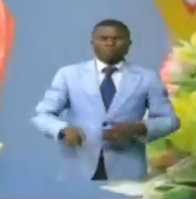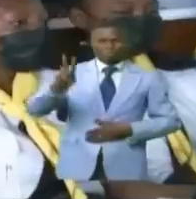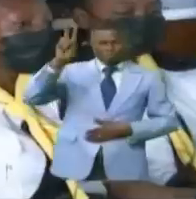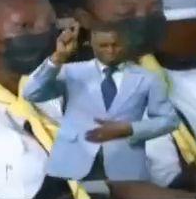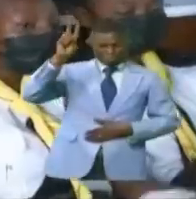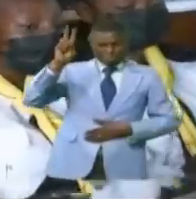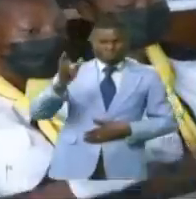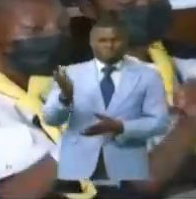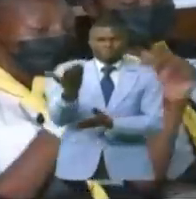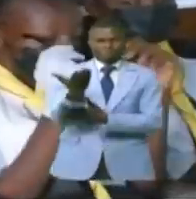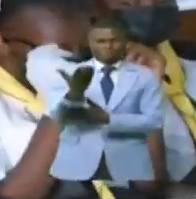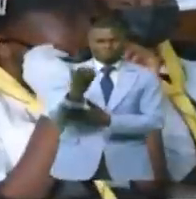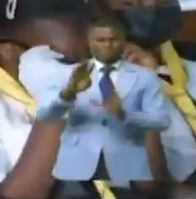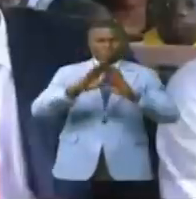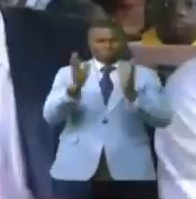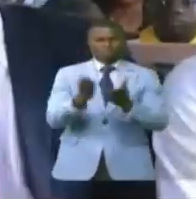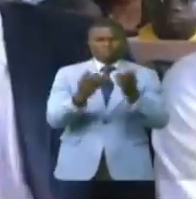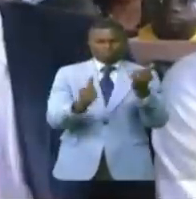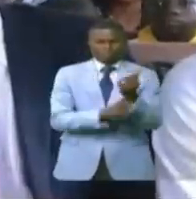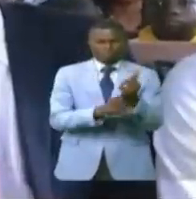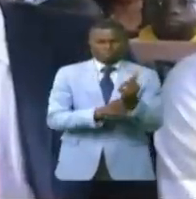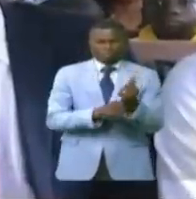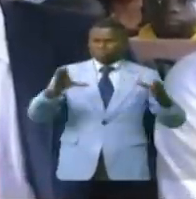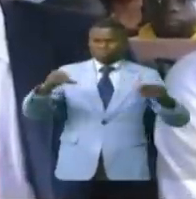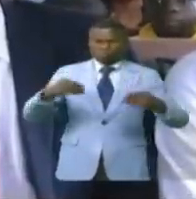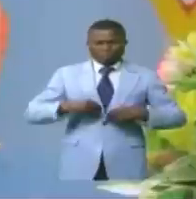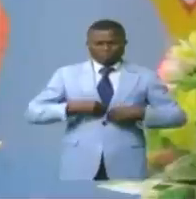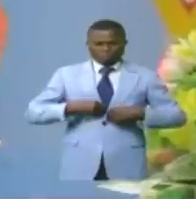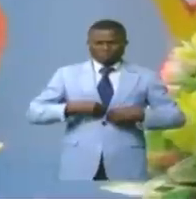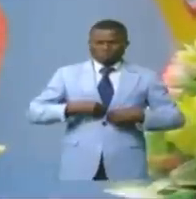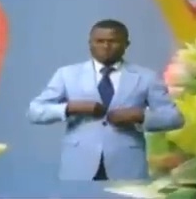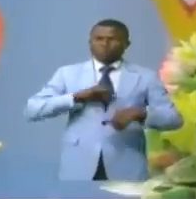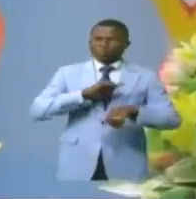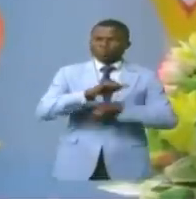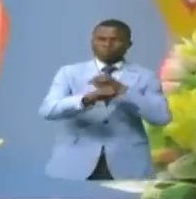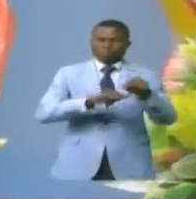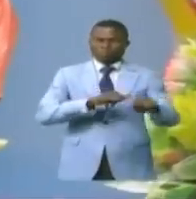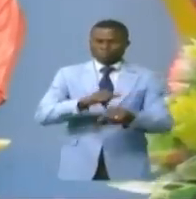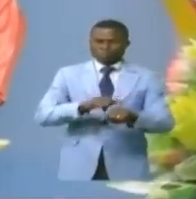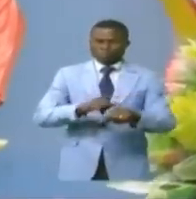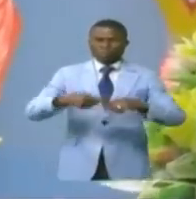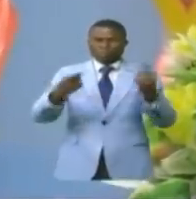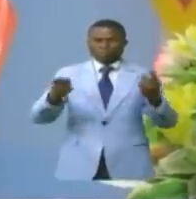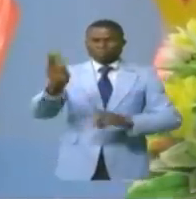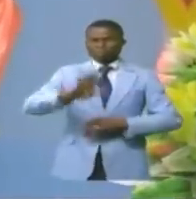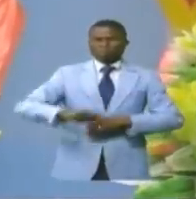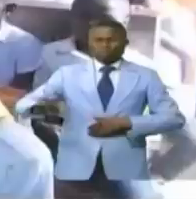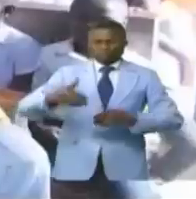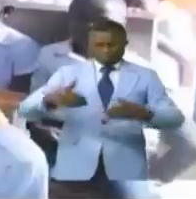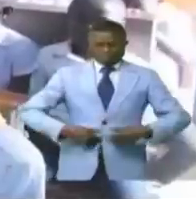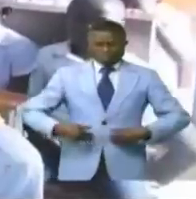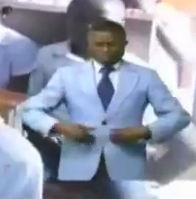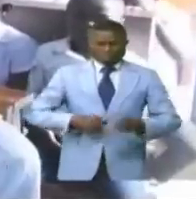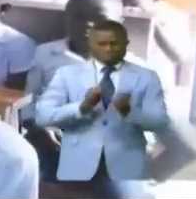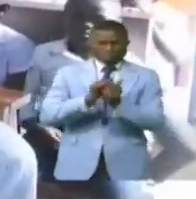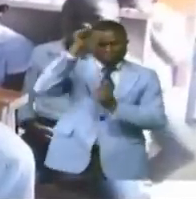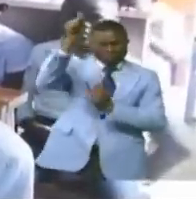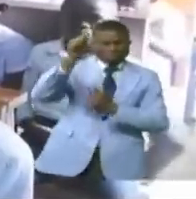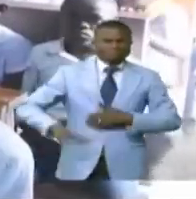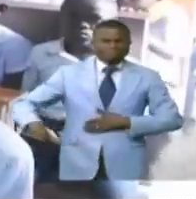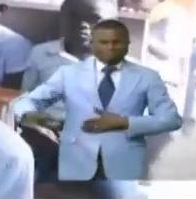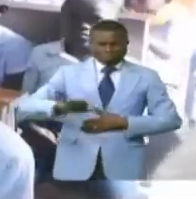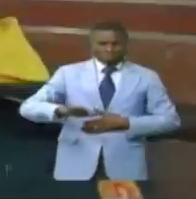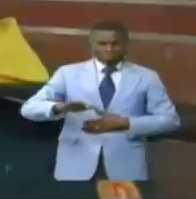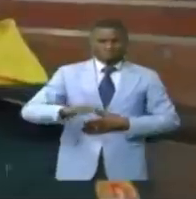a exhorté l'assistance à ne pas se laisser manipuler par les ennemis de la République, car la jeunesse est l'avenir du pays.